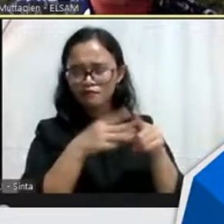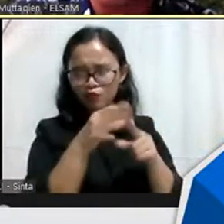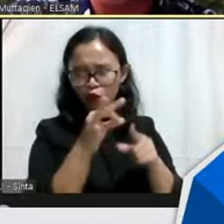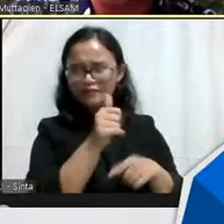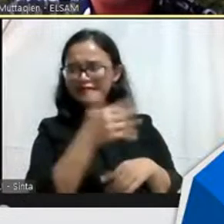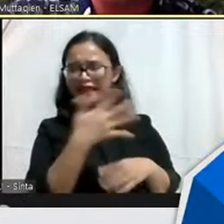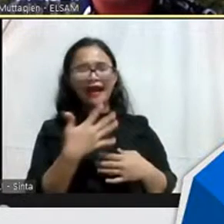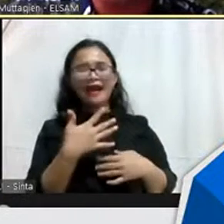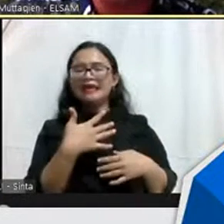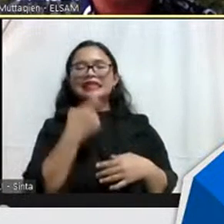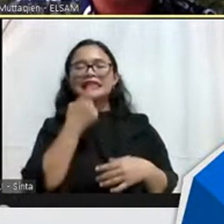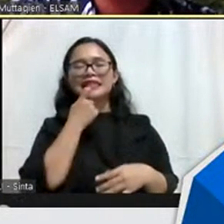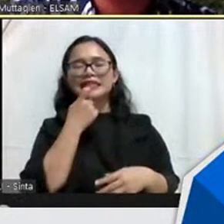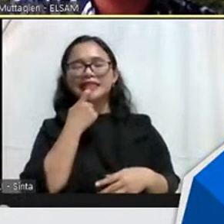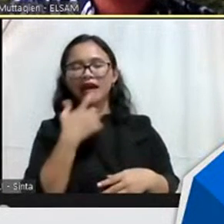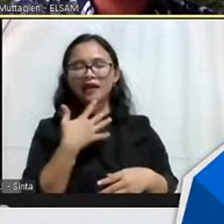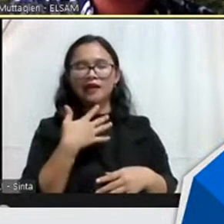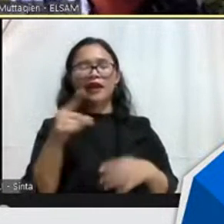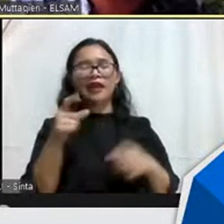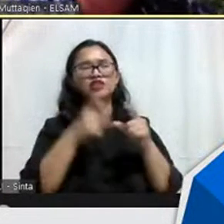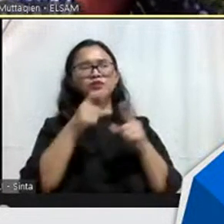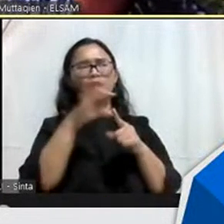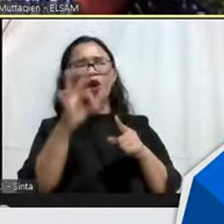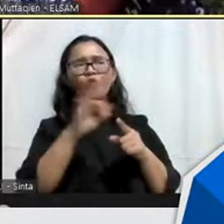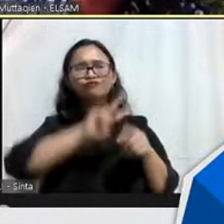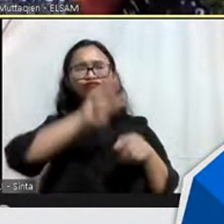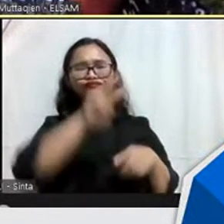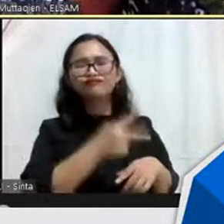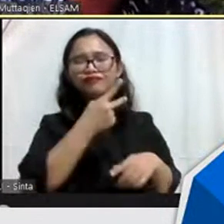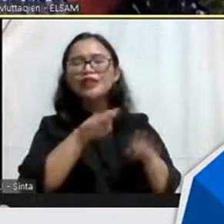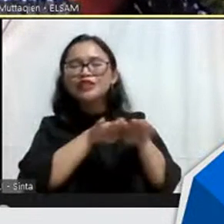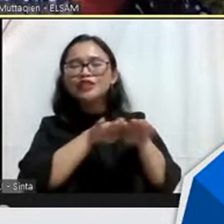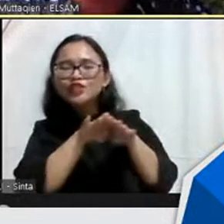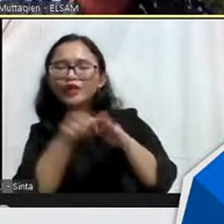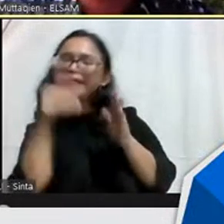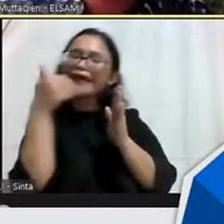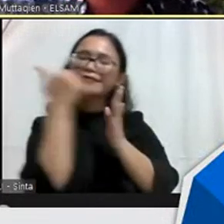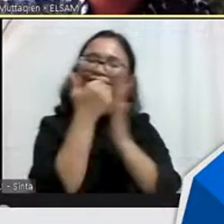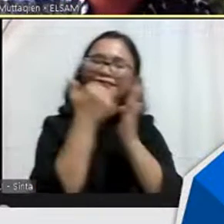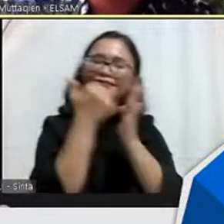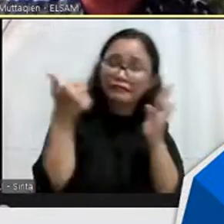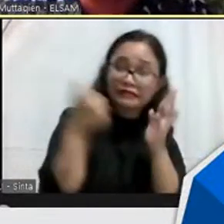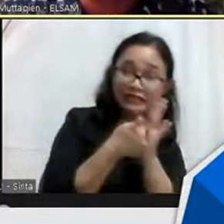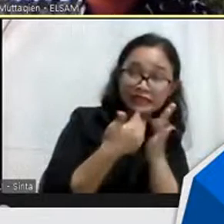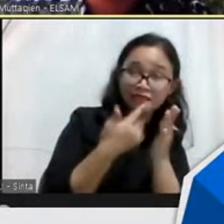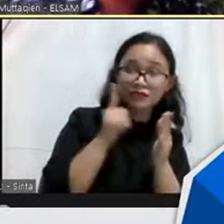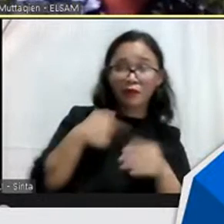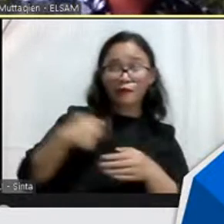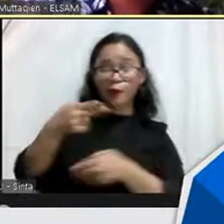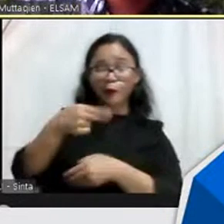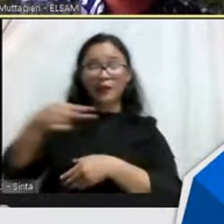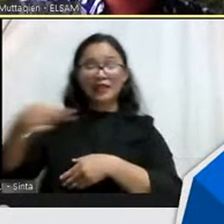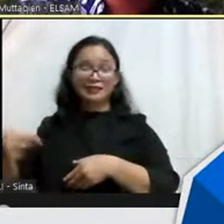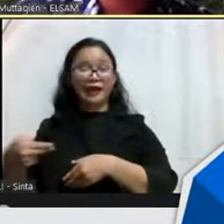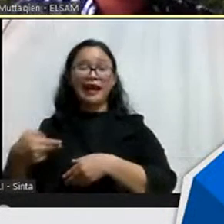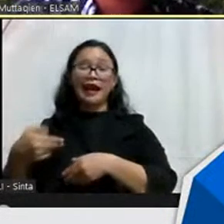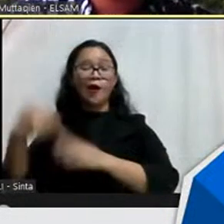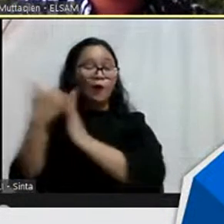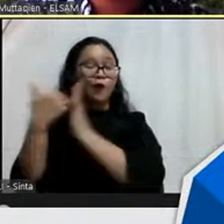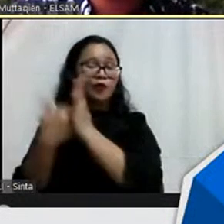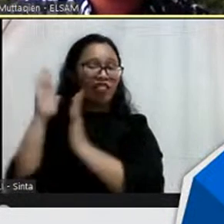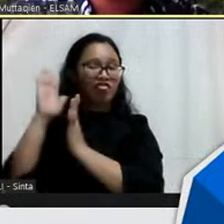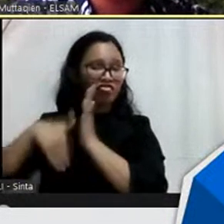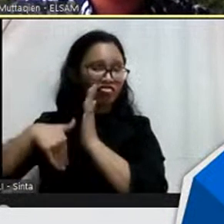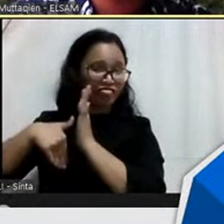interpretationnya dari rspu ini akan mengikuti hukum yang semakin perlindungannya menurun atau bisa memilih pada